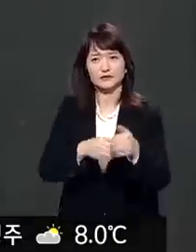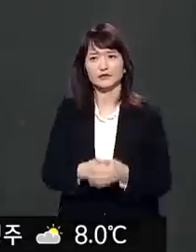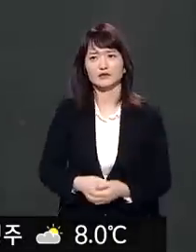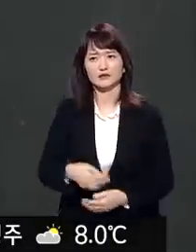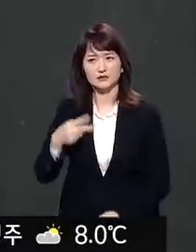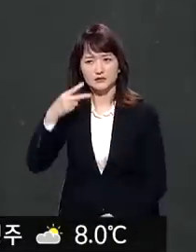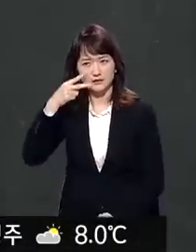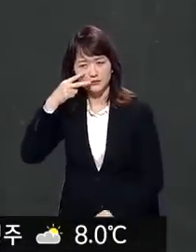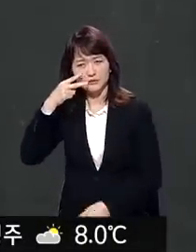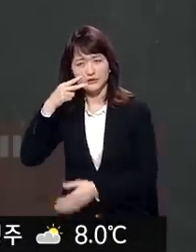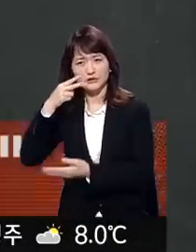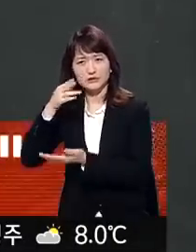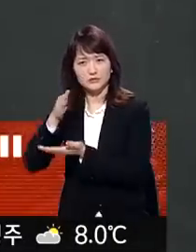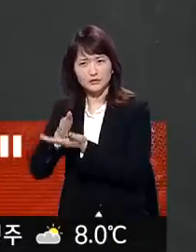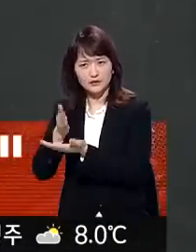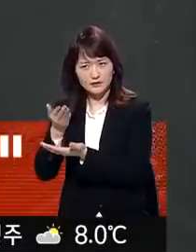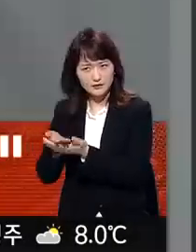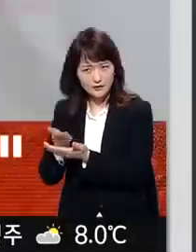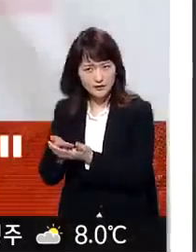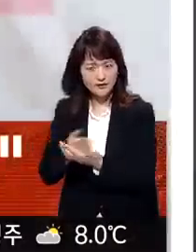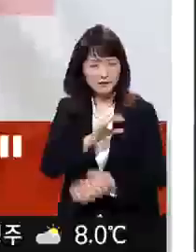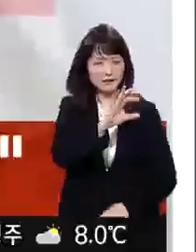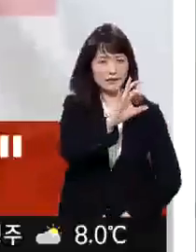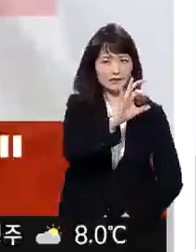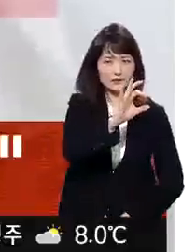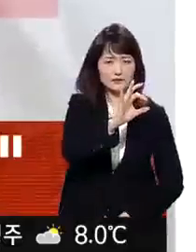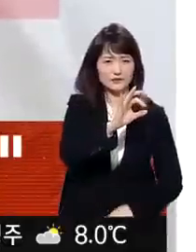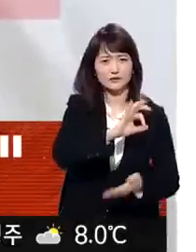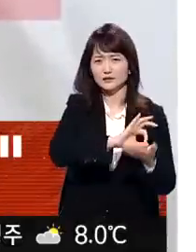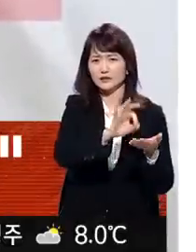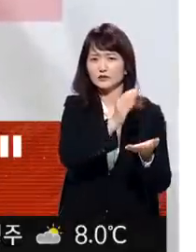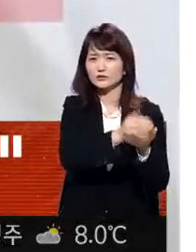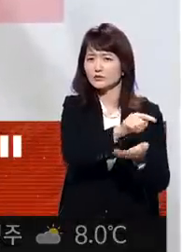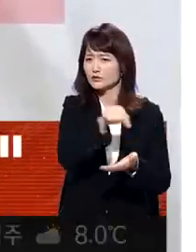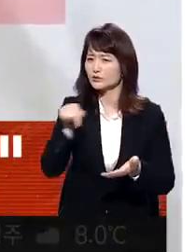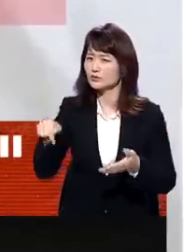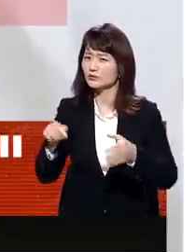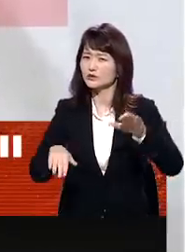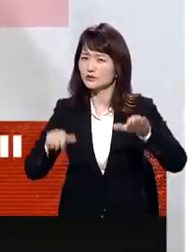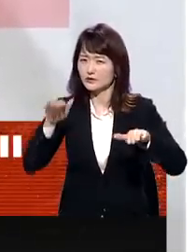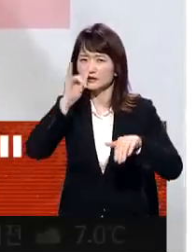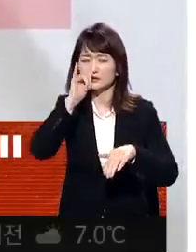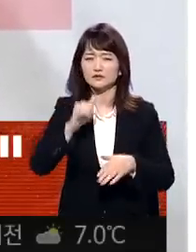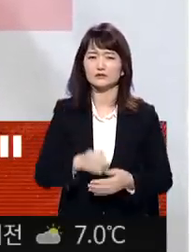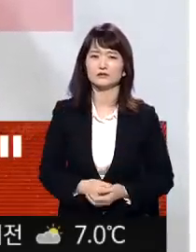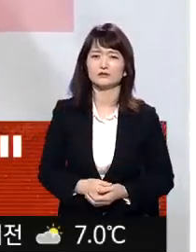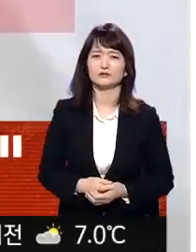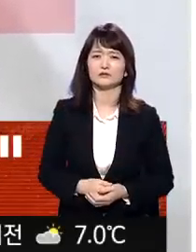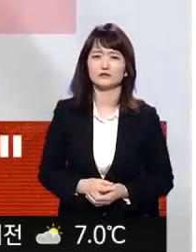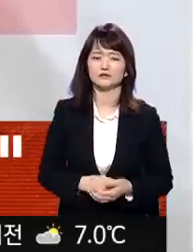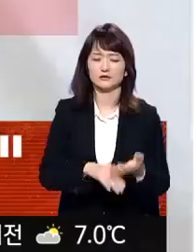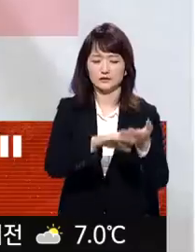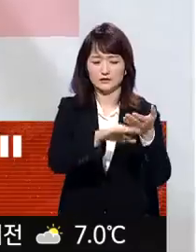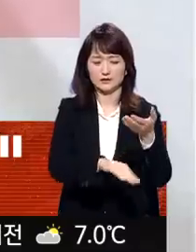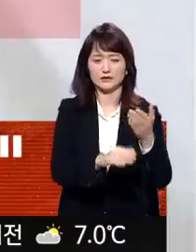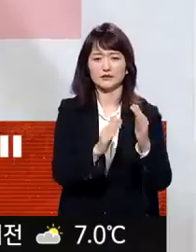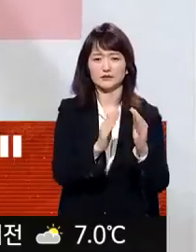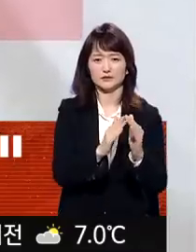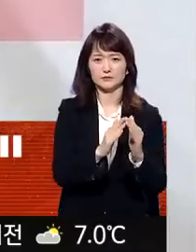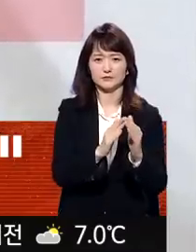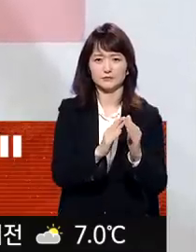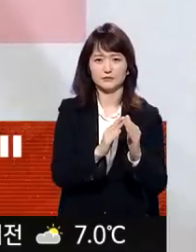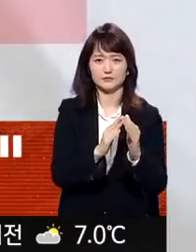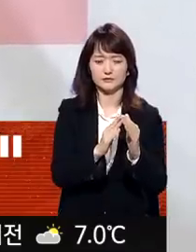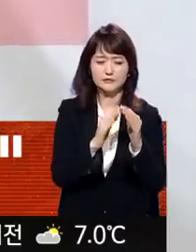좀 글쎄요. 화장실 하하 이거 참. 예. 차이가 있습니다. 이건 뭐냐면 아래층에서 신생아를